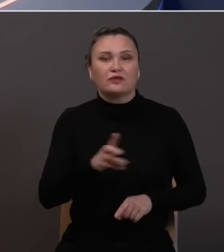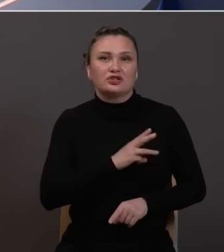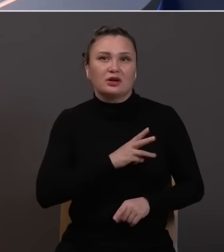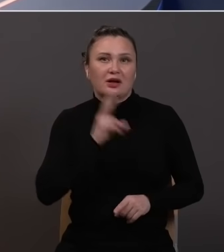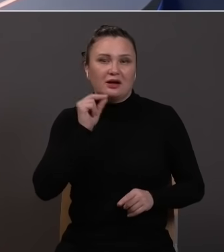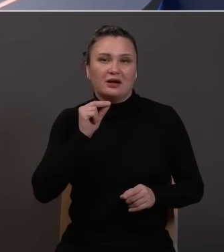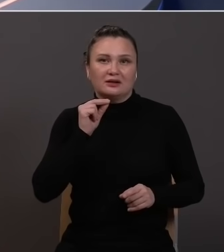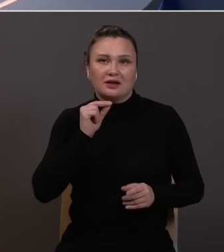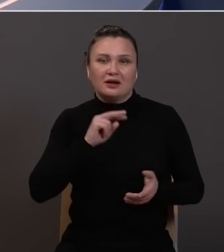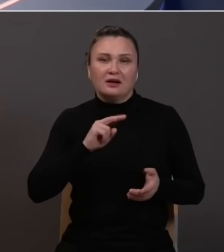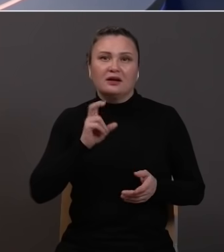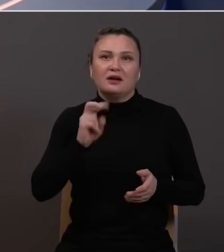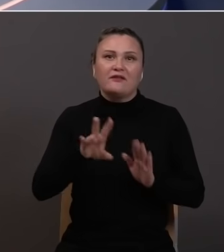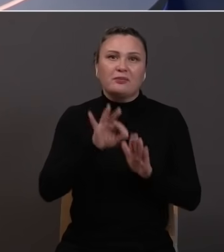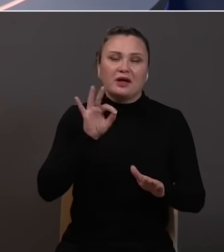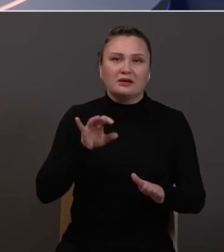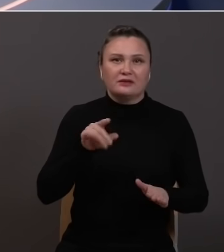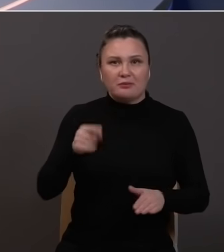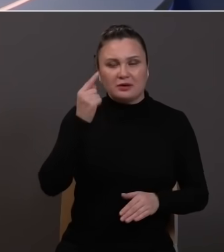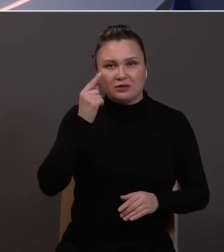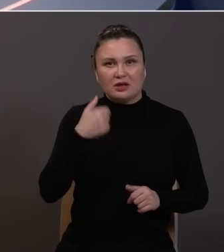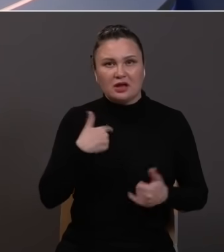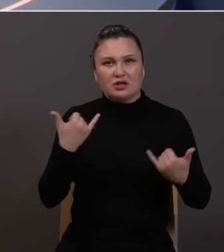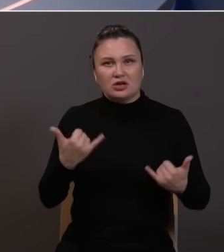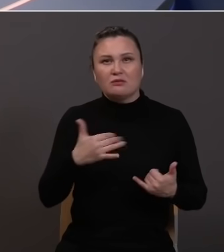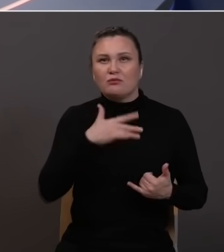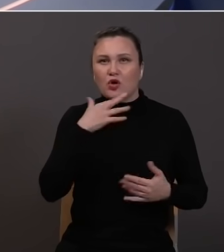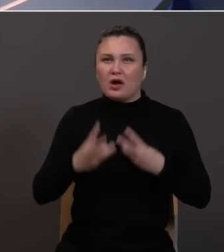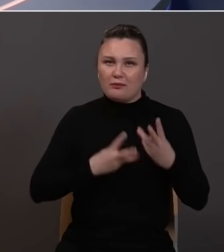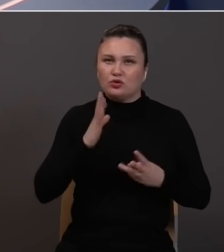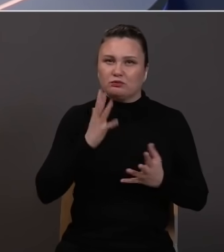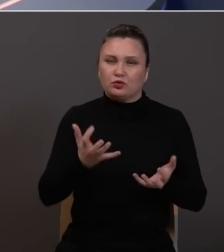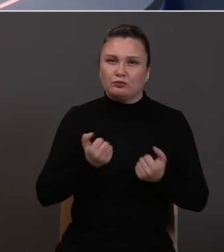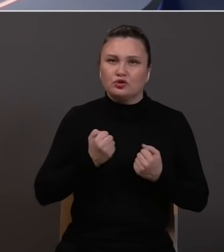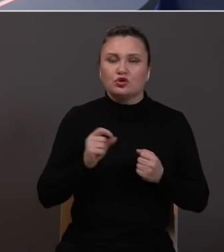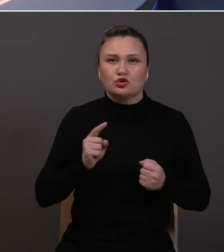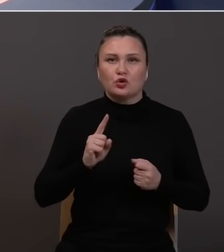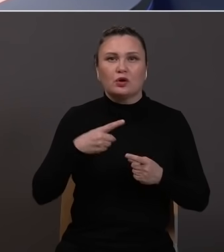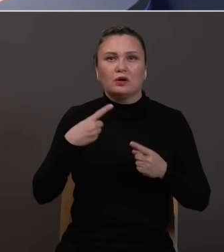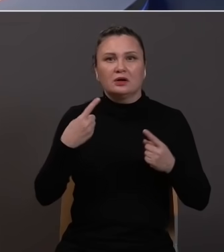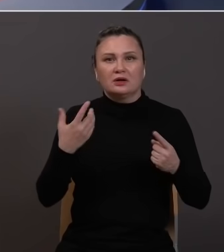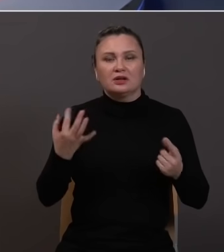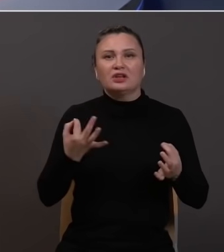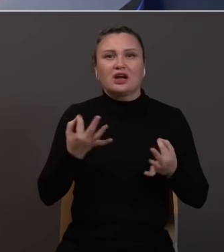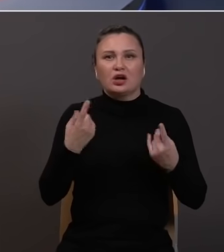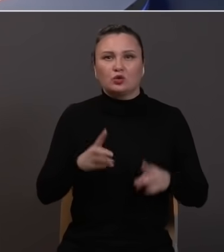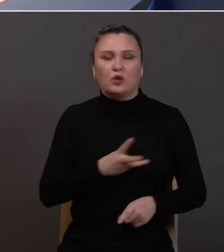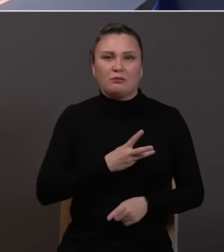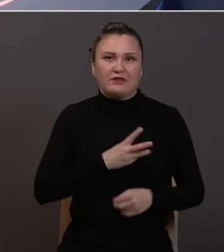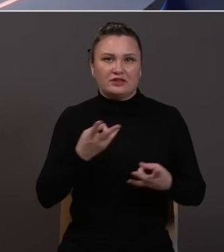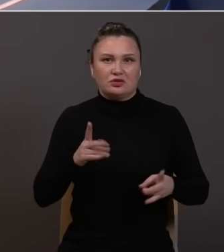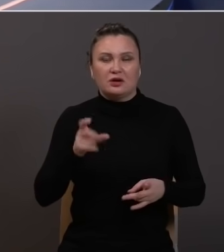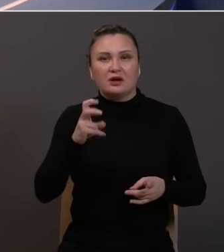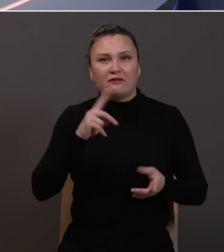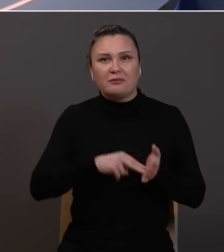собираетесь в путешествие? Или просто вы осознаете, что я сейчас столько эмоций получу? что другая никакая мотивация не нужна.